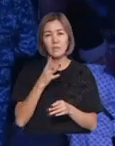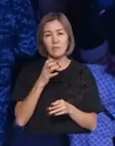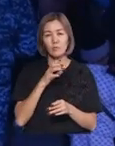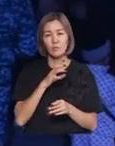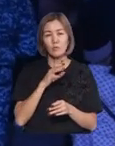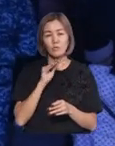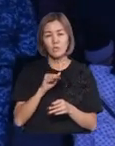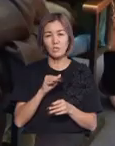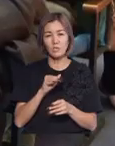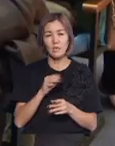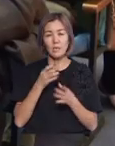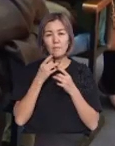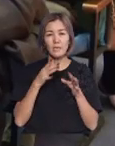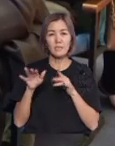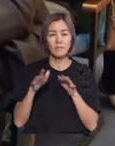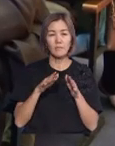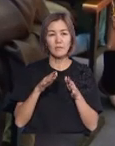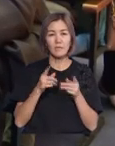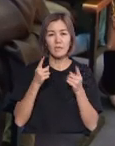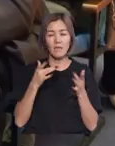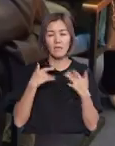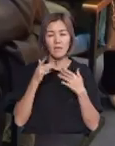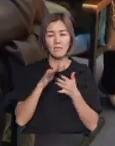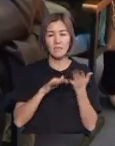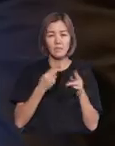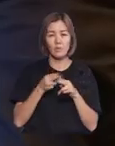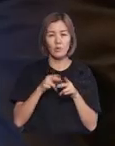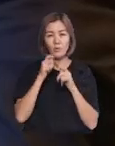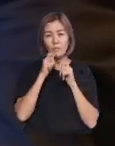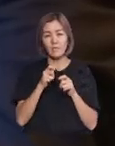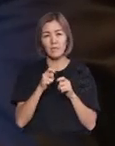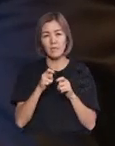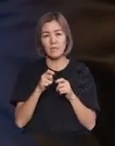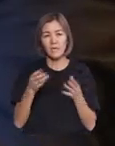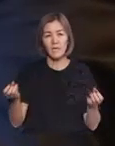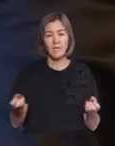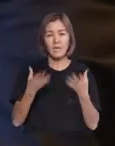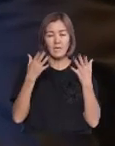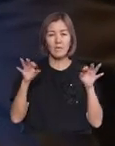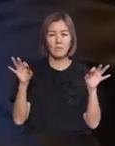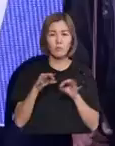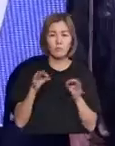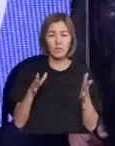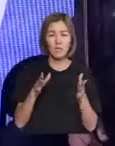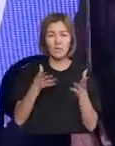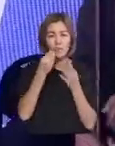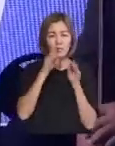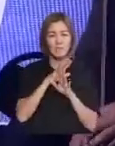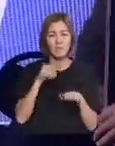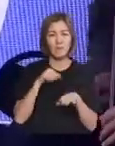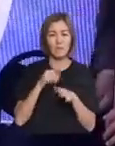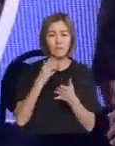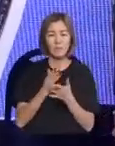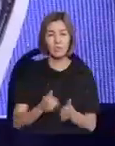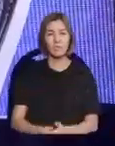А праздничное мероприятие продолжилось гала-концертом, который подарил зрителям яркие музыкальные номера и незабываемые